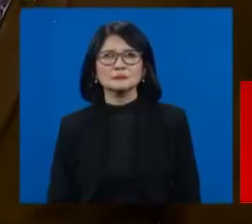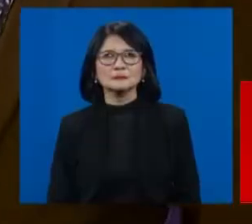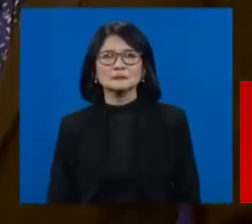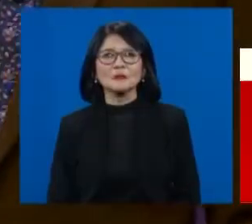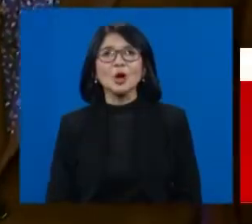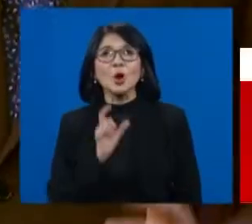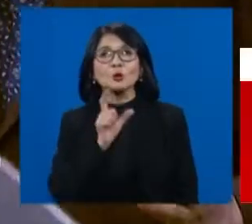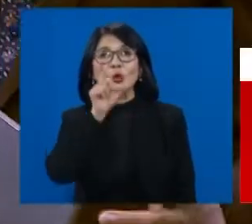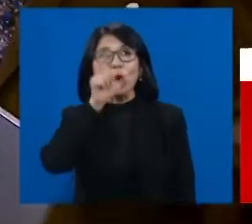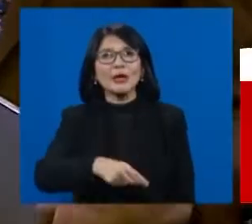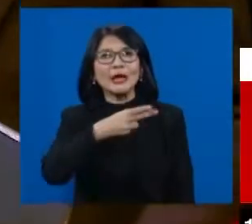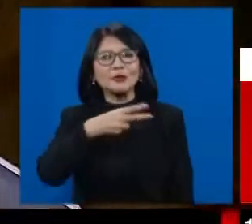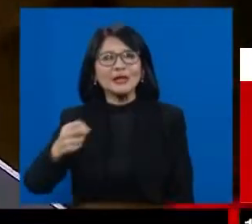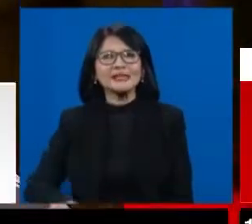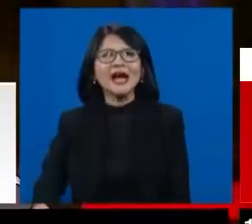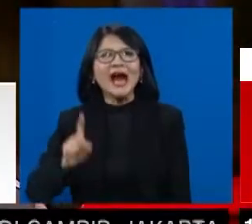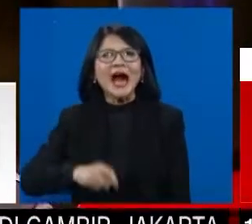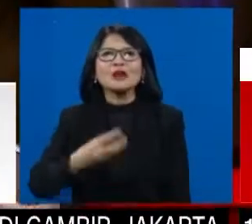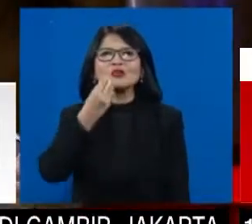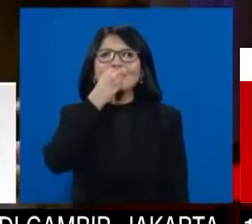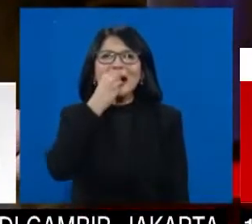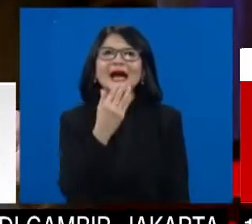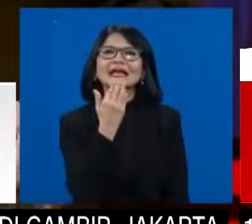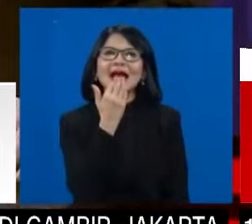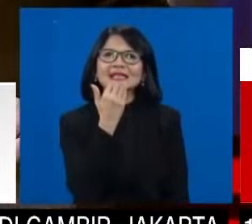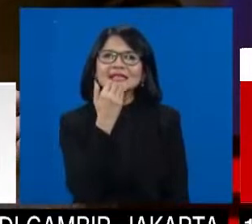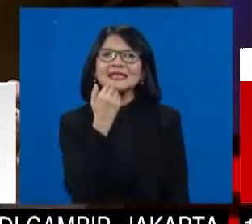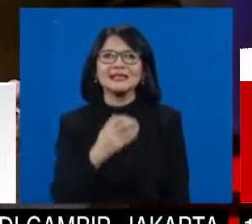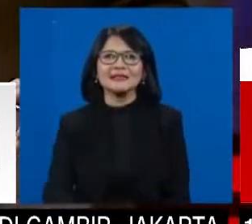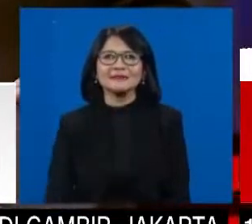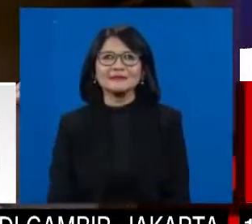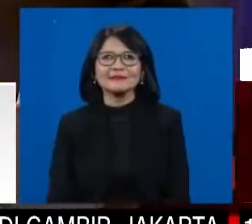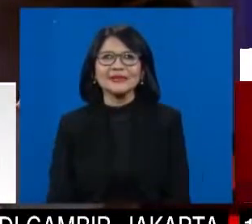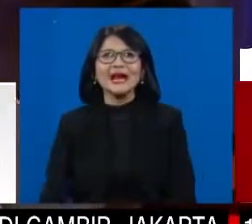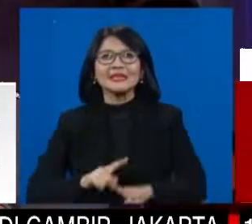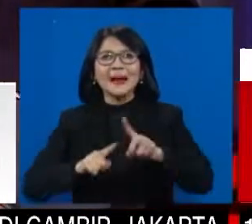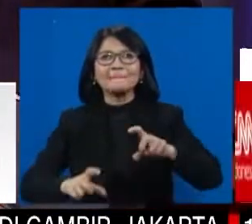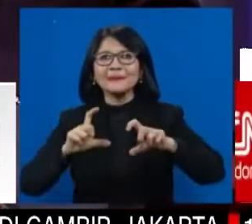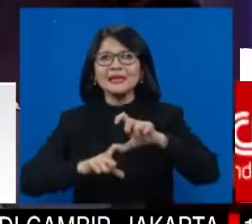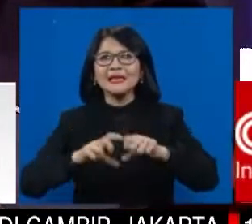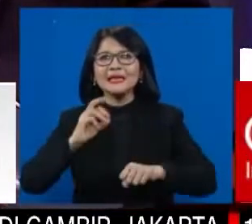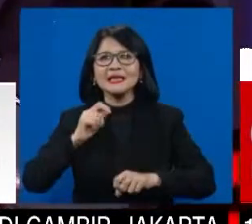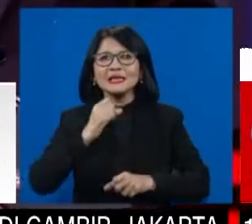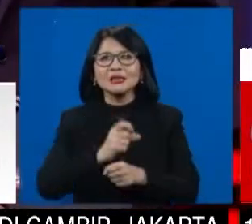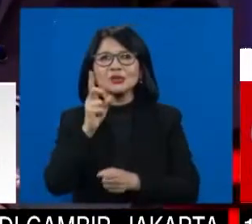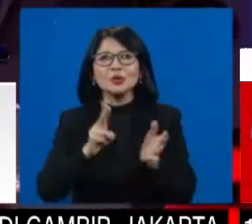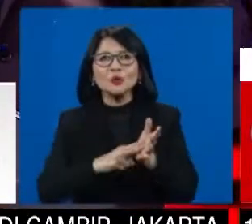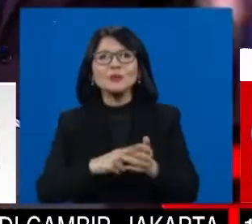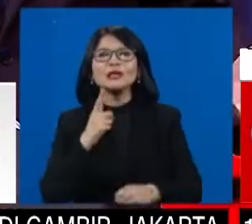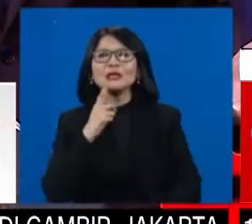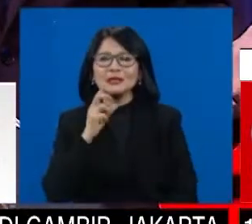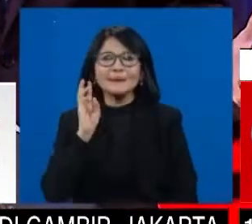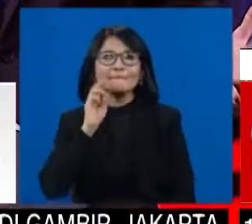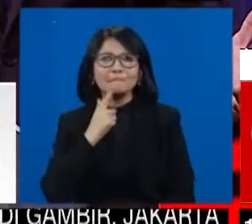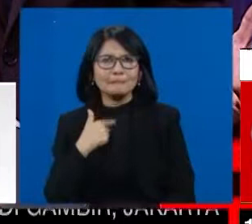Bagi orang Indonesia belum makan namanya kalau belum makan nasi. Nah, namun hadirnya sorghum dinilai layak jadi makanan pokok di masa